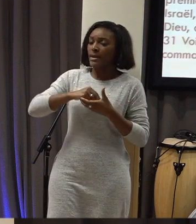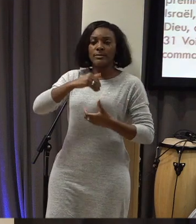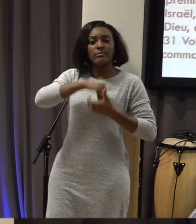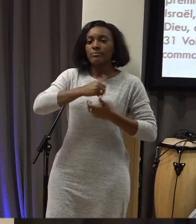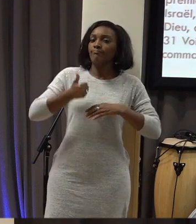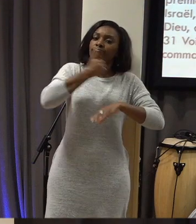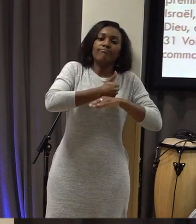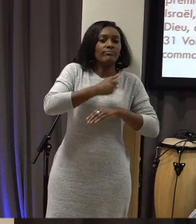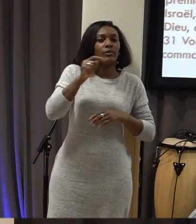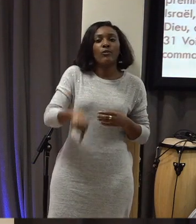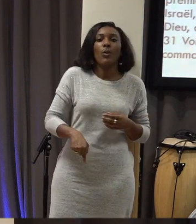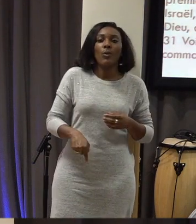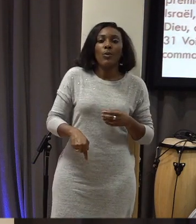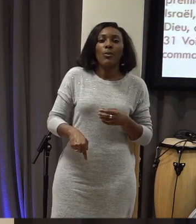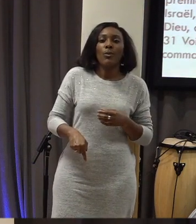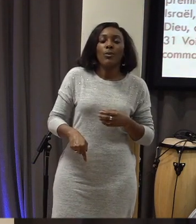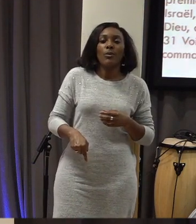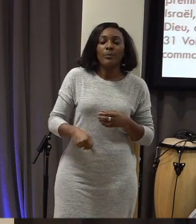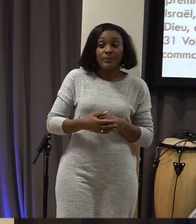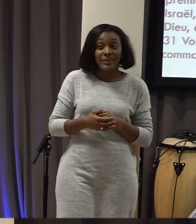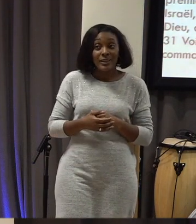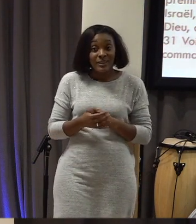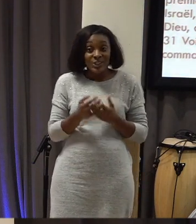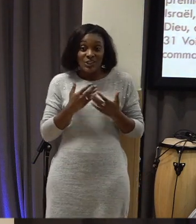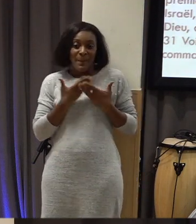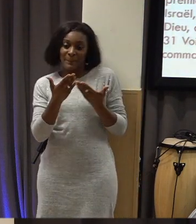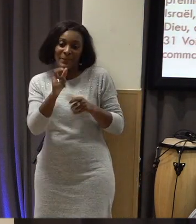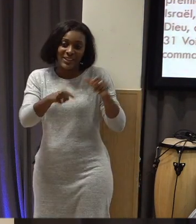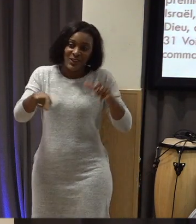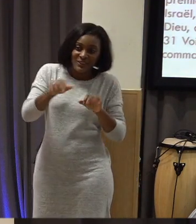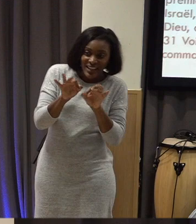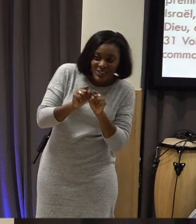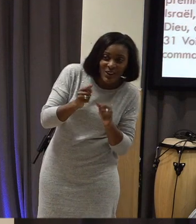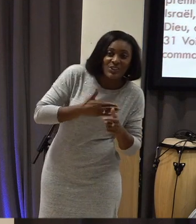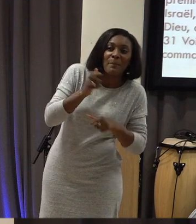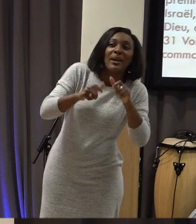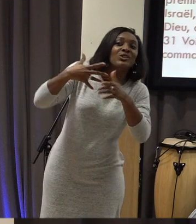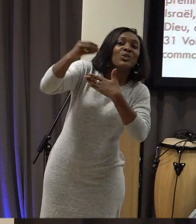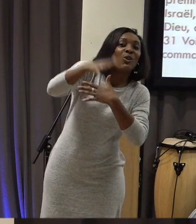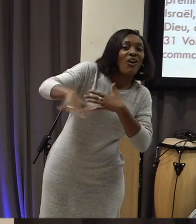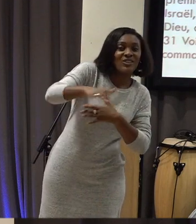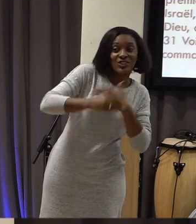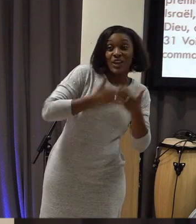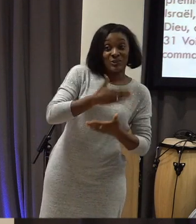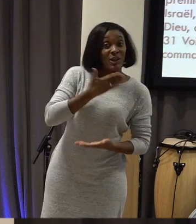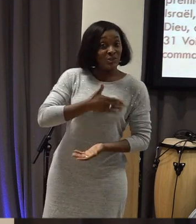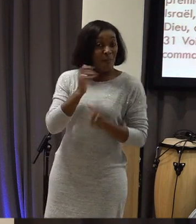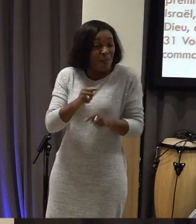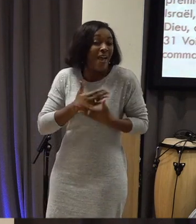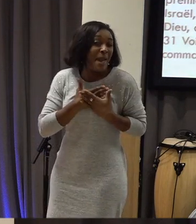En clair, aimer son prochain comme soi-même n'est réel que lorsque Dieu est clairement à sa place dans notre